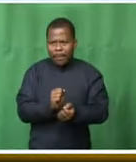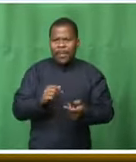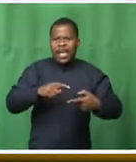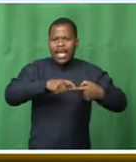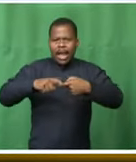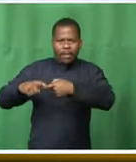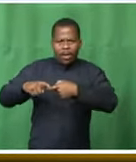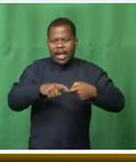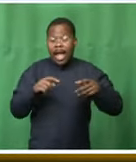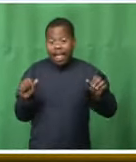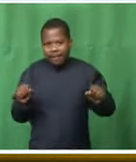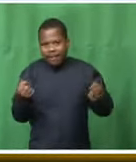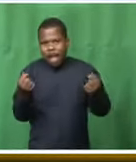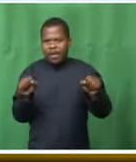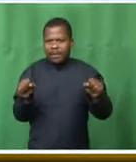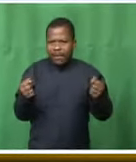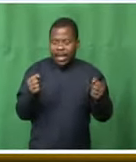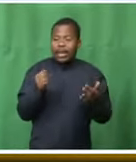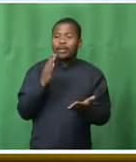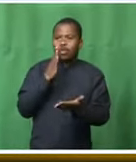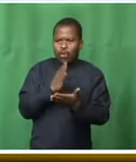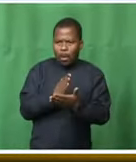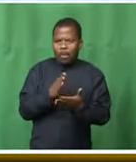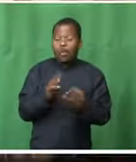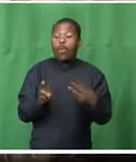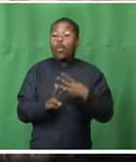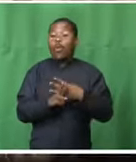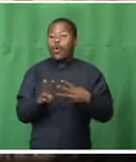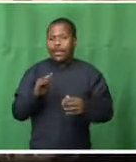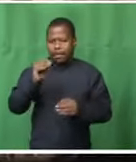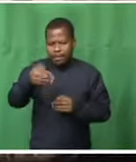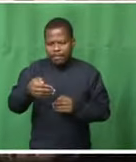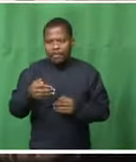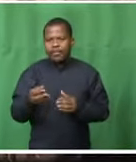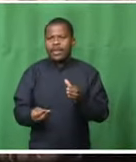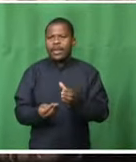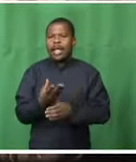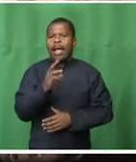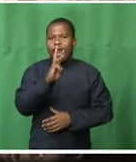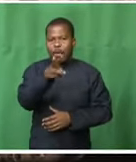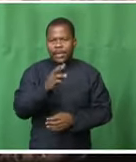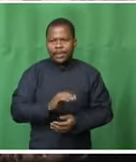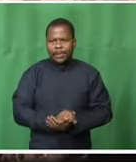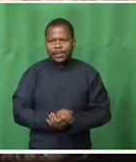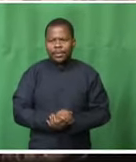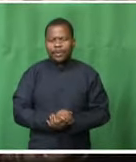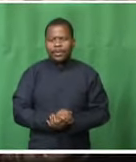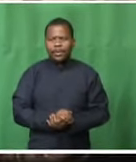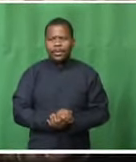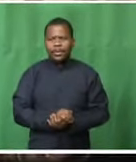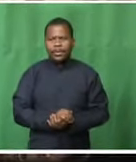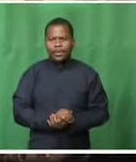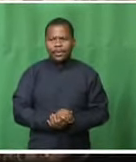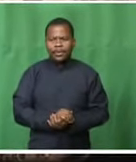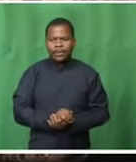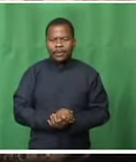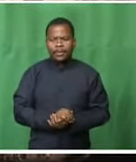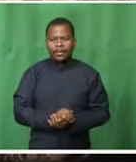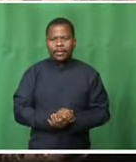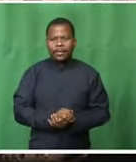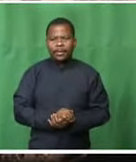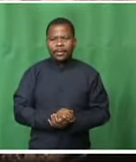the unrest and all the likes. So seku delayed kancane lokuthi sicale. So sizoqala next